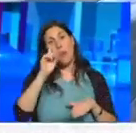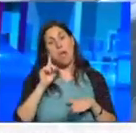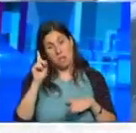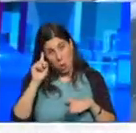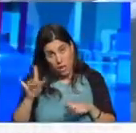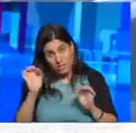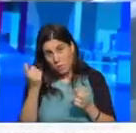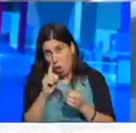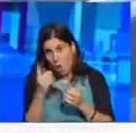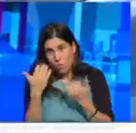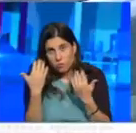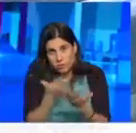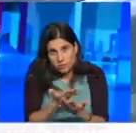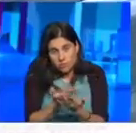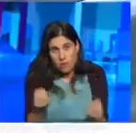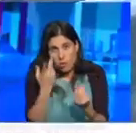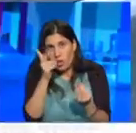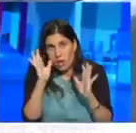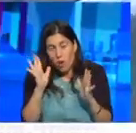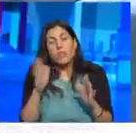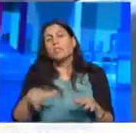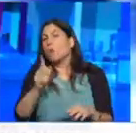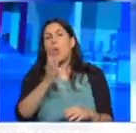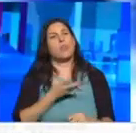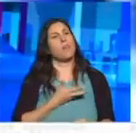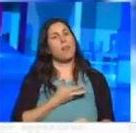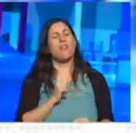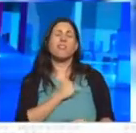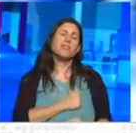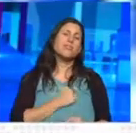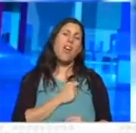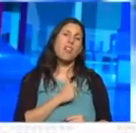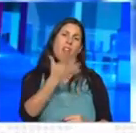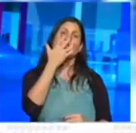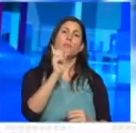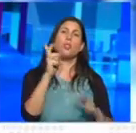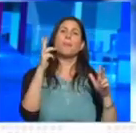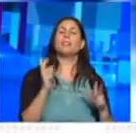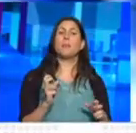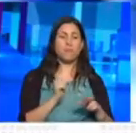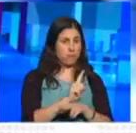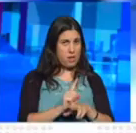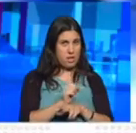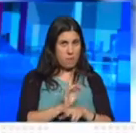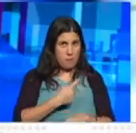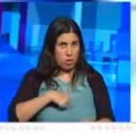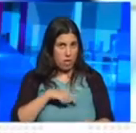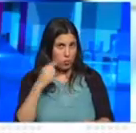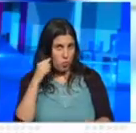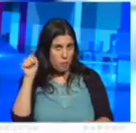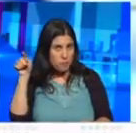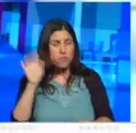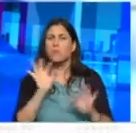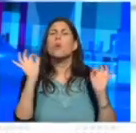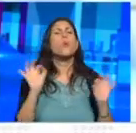חמור מסיגרים, הציבור יתקשה לקבל את זה. אבל צריך לאכזב את כל אלה שמצפים. בינתיים, לפי כן. מה שאנחנו שומעים משם,